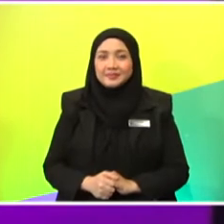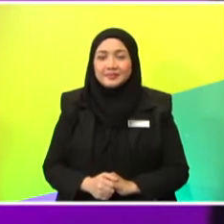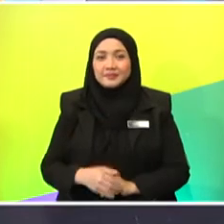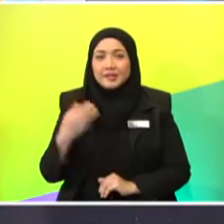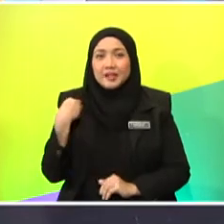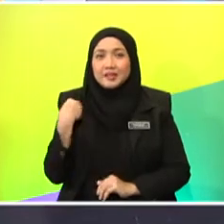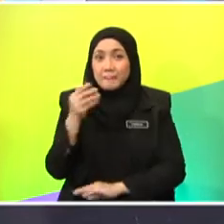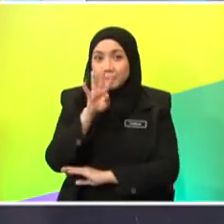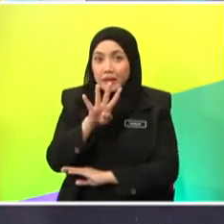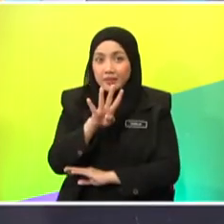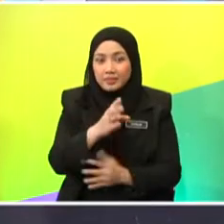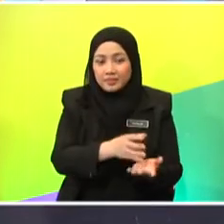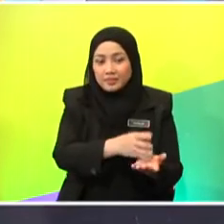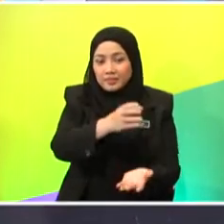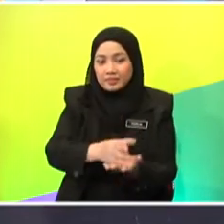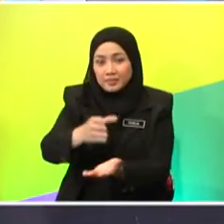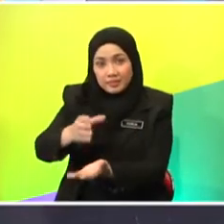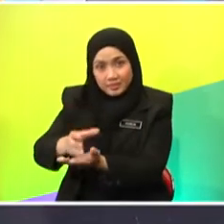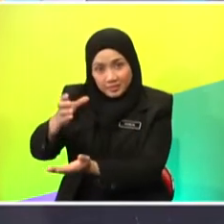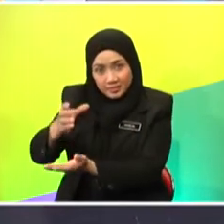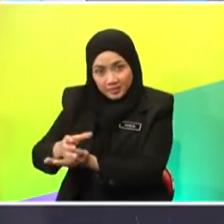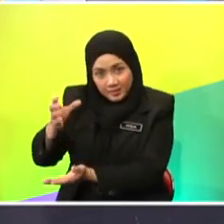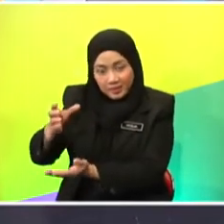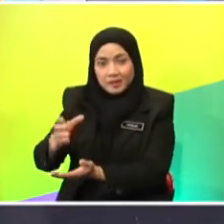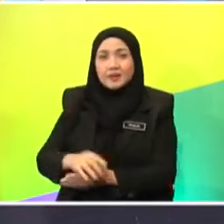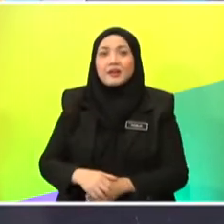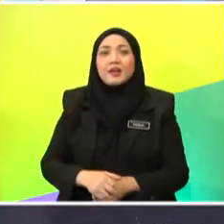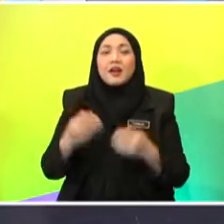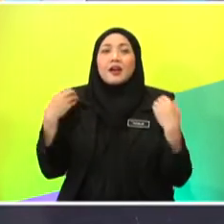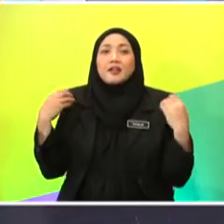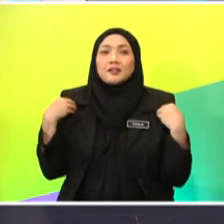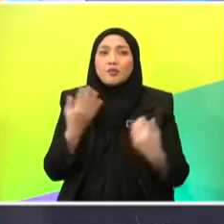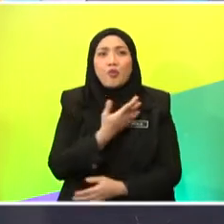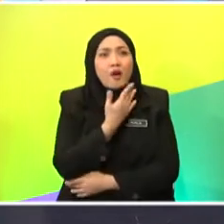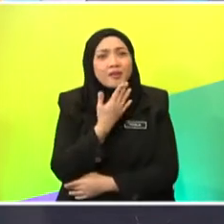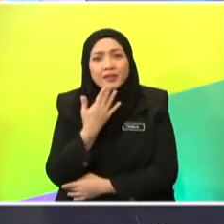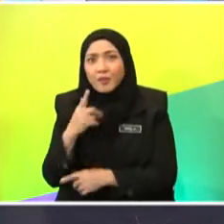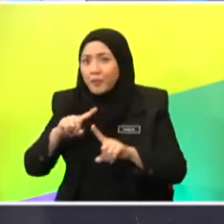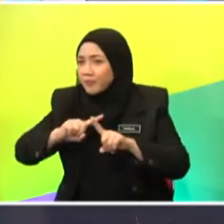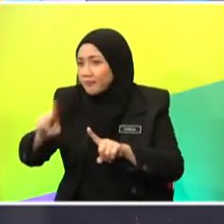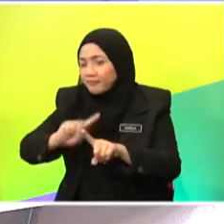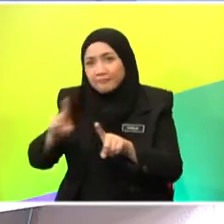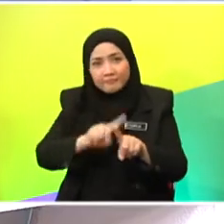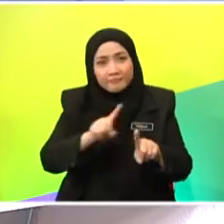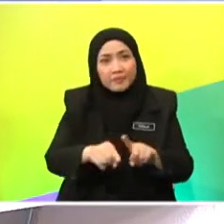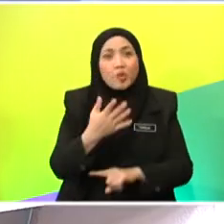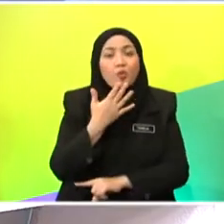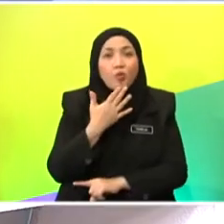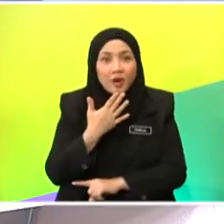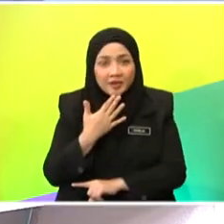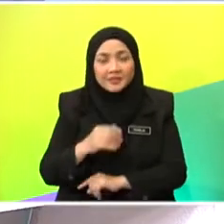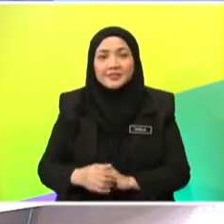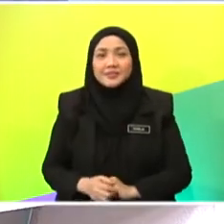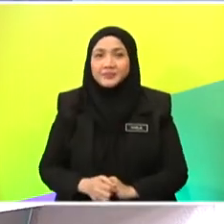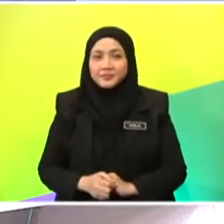oke bye aku kita anak buahnya yakin cek udah dekat warna One nih oke untuk kali ini Hakim